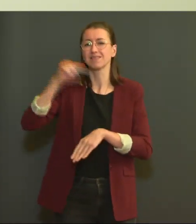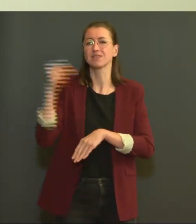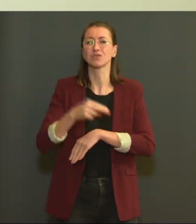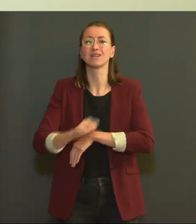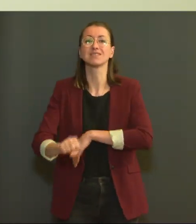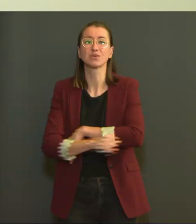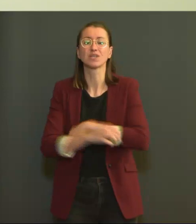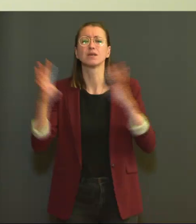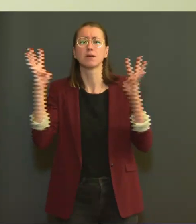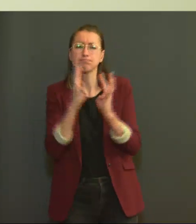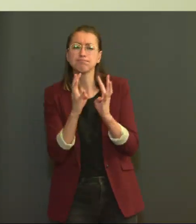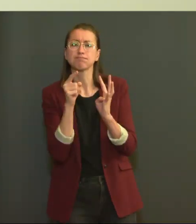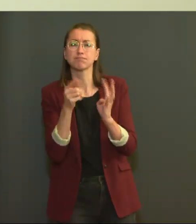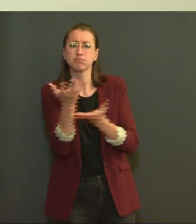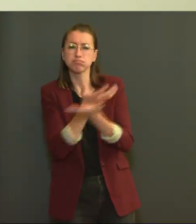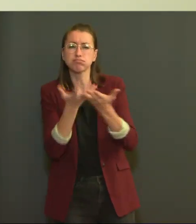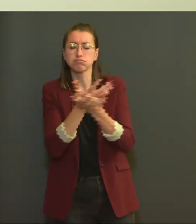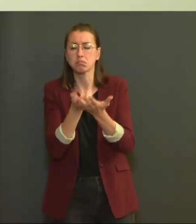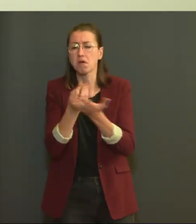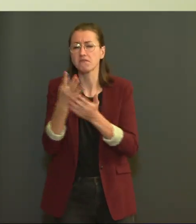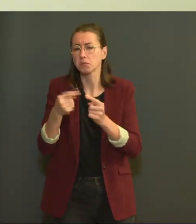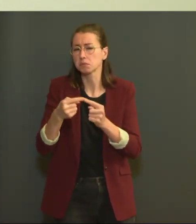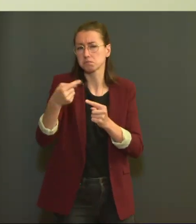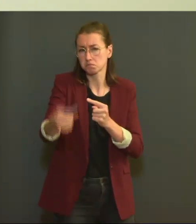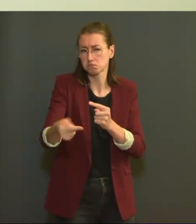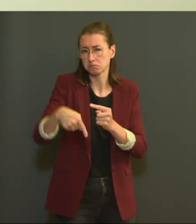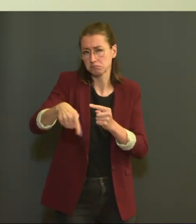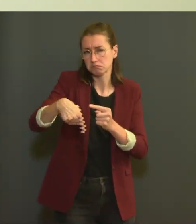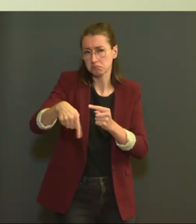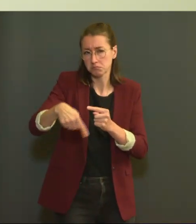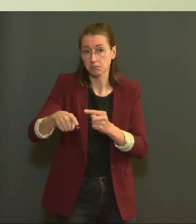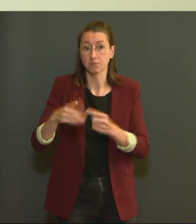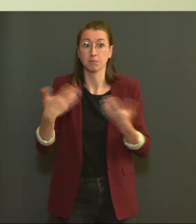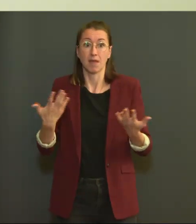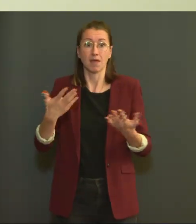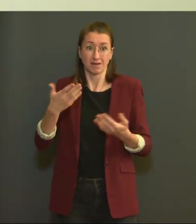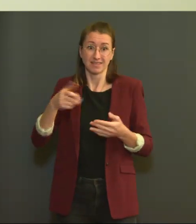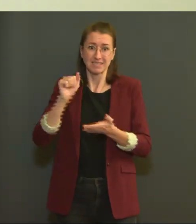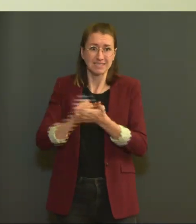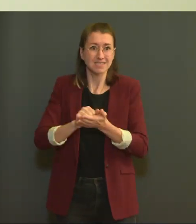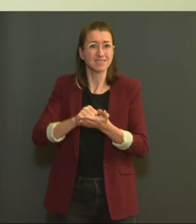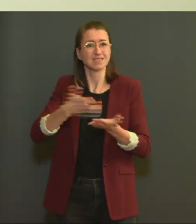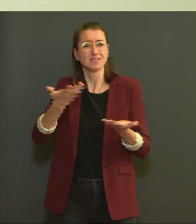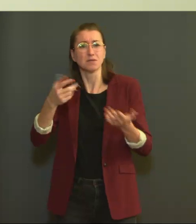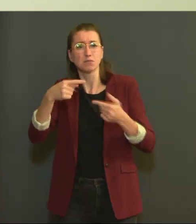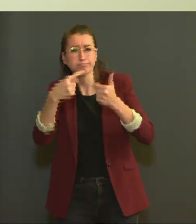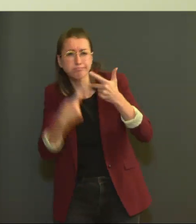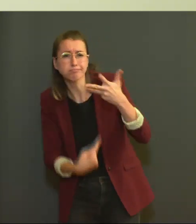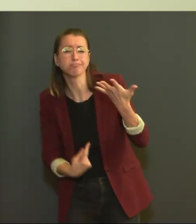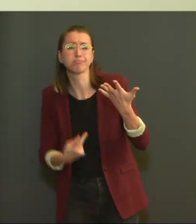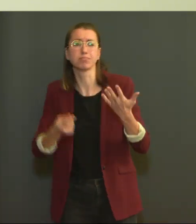Maar de beslissingen van de autoriteit, welke ze zijn, kunnen worden efficiëren als we samen ageren.